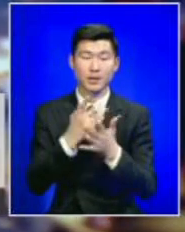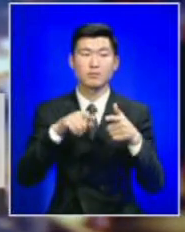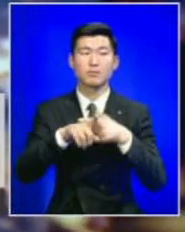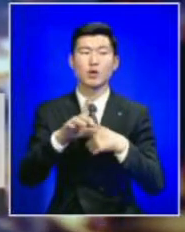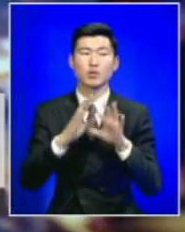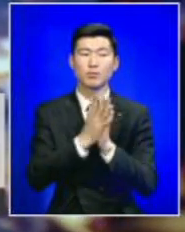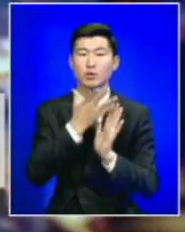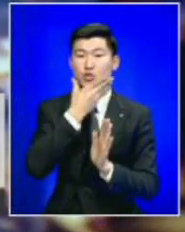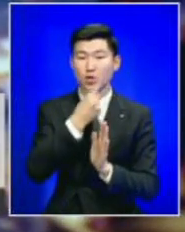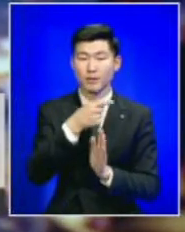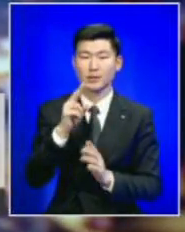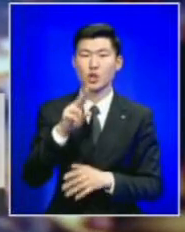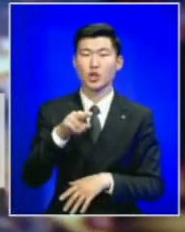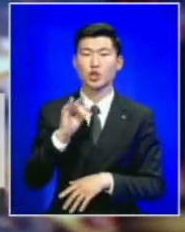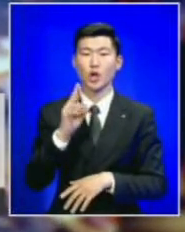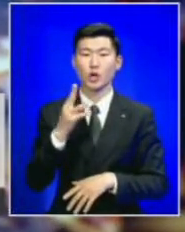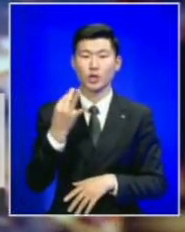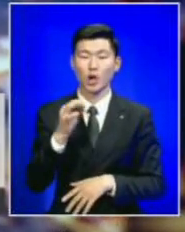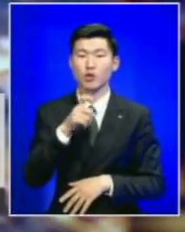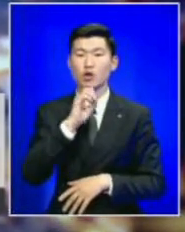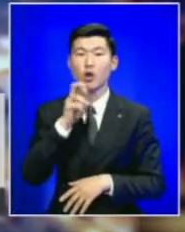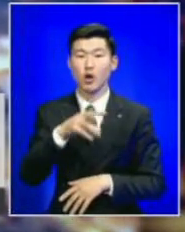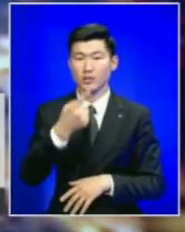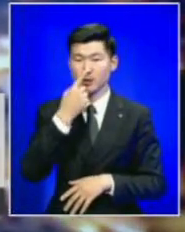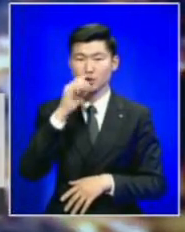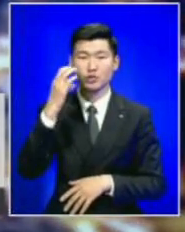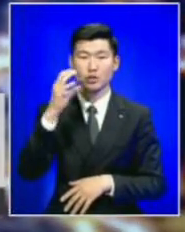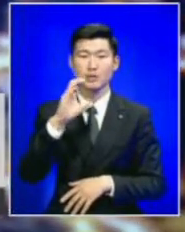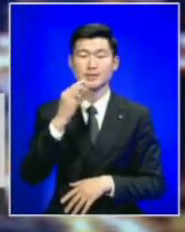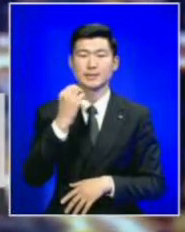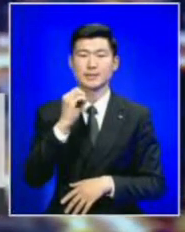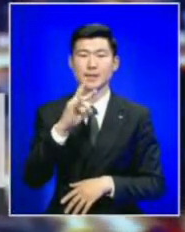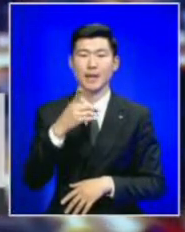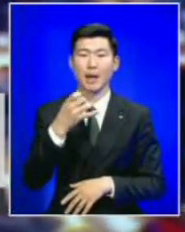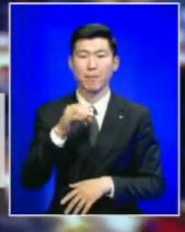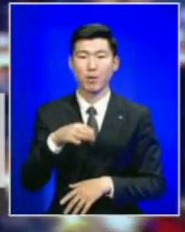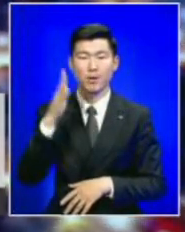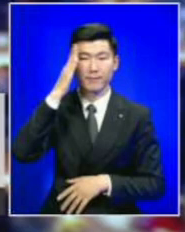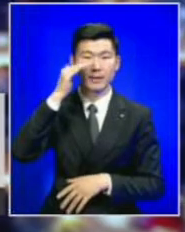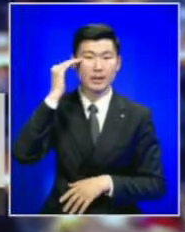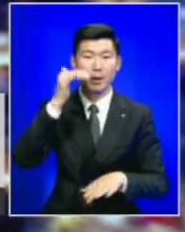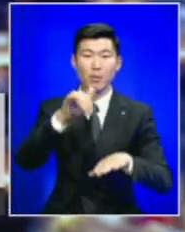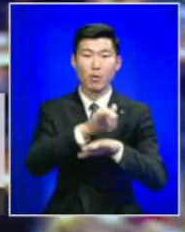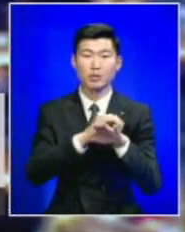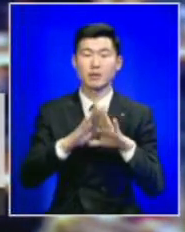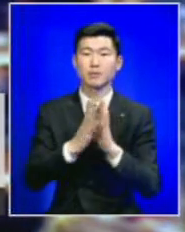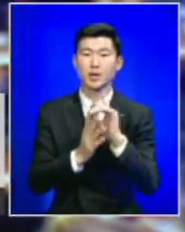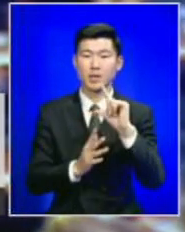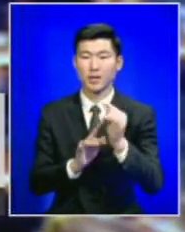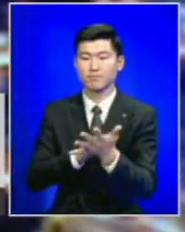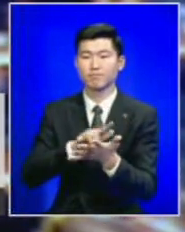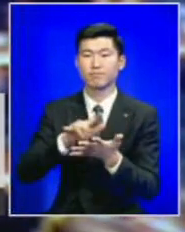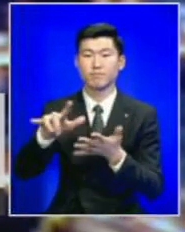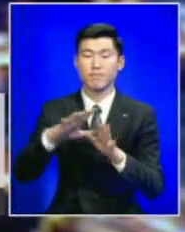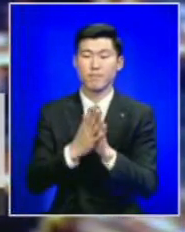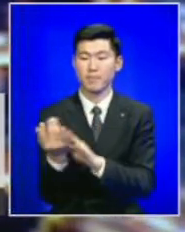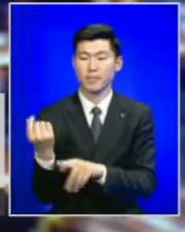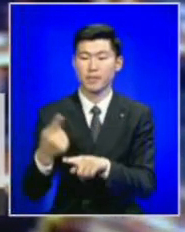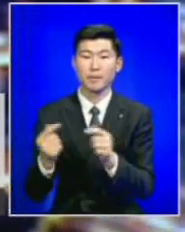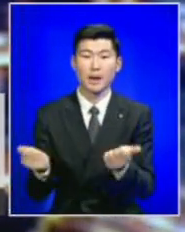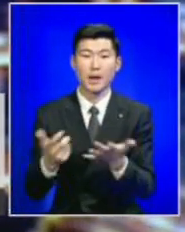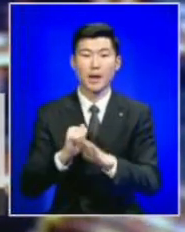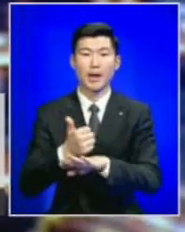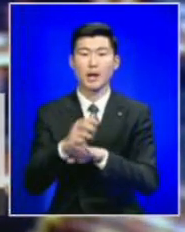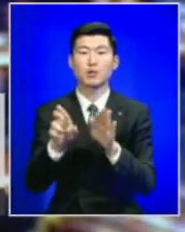Ингэснээр Сөүл, Токио, Ханой, Хүүхот, Хятад, Солонгос, Сингапур, Вьетнам зэрэг орнууд руу хямд үнээр нисэх давтамжийг нэмэгдүүлж